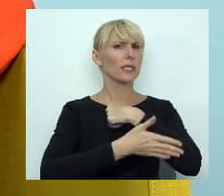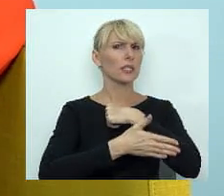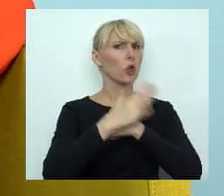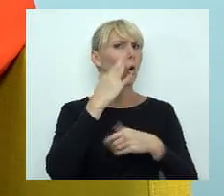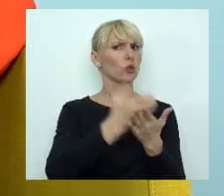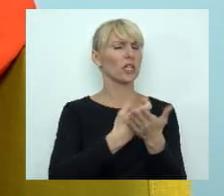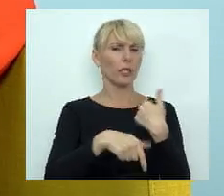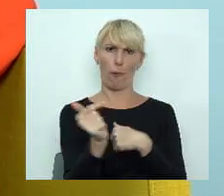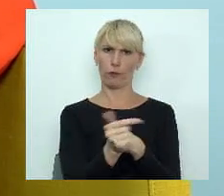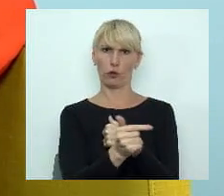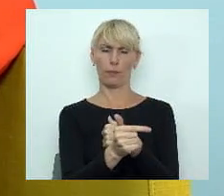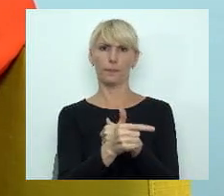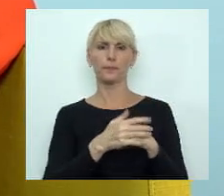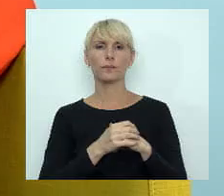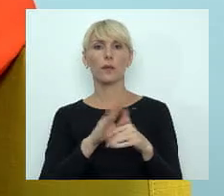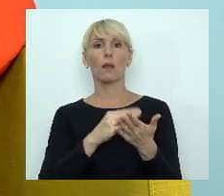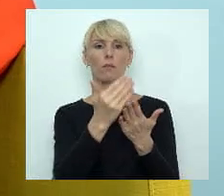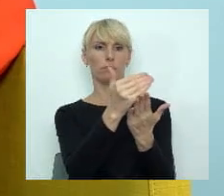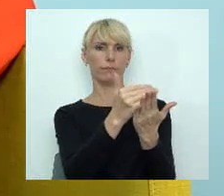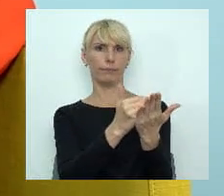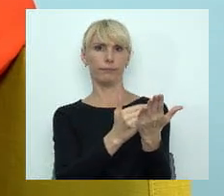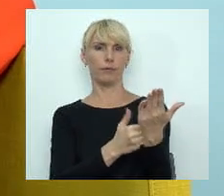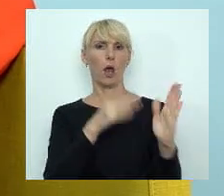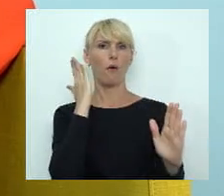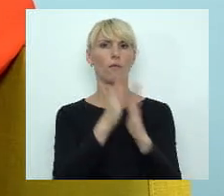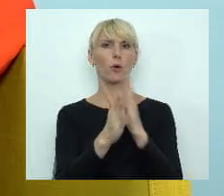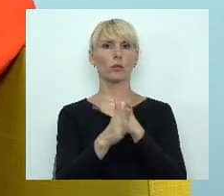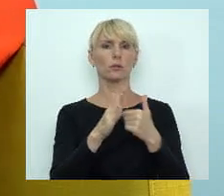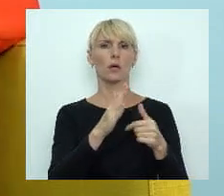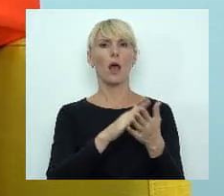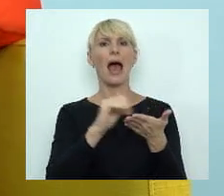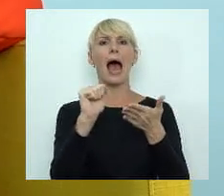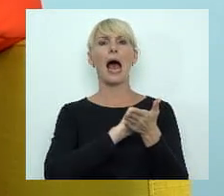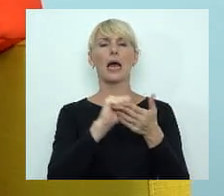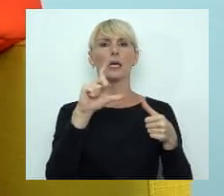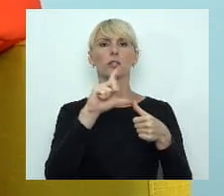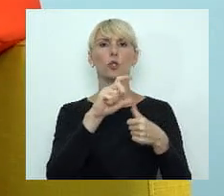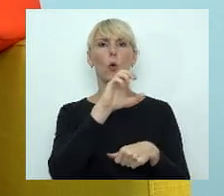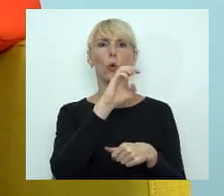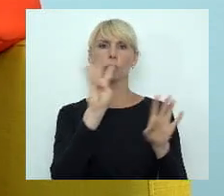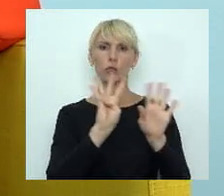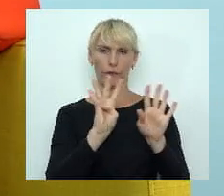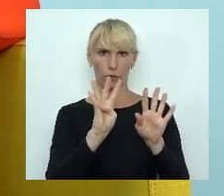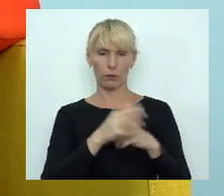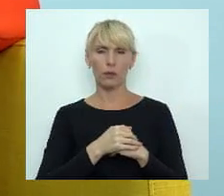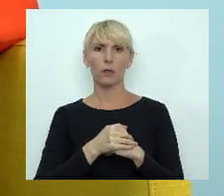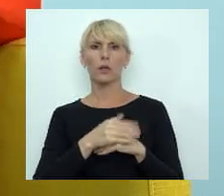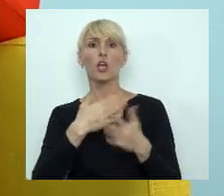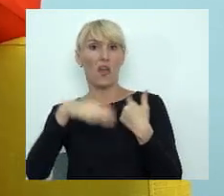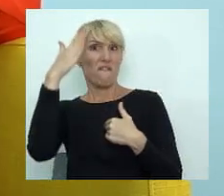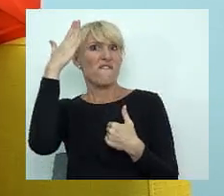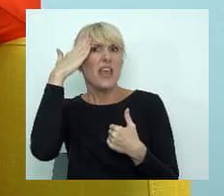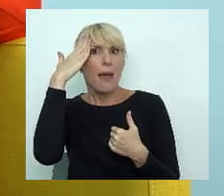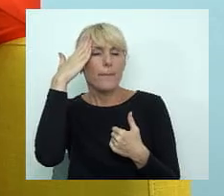powinniśmy korzystać. Wymienił te kategorie informacji wprost w artykule 9 RODO. Czytamy artykuł 9, wiemy, co to są dane wrażliwe,